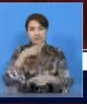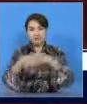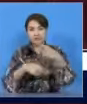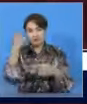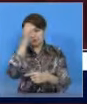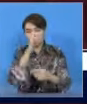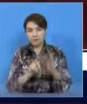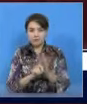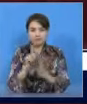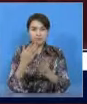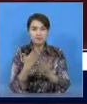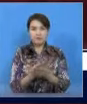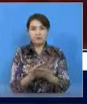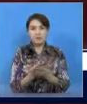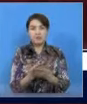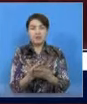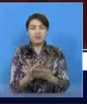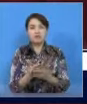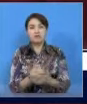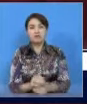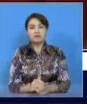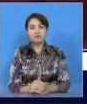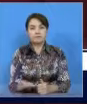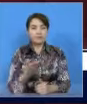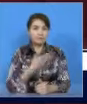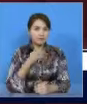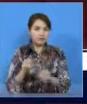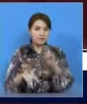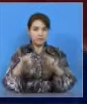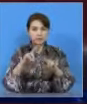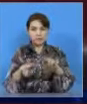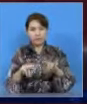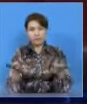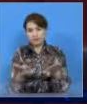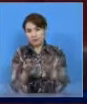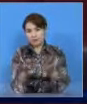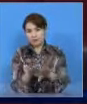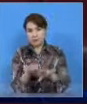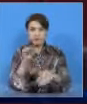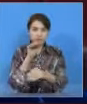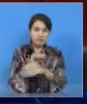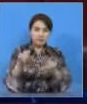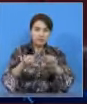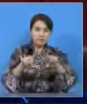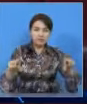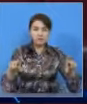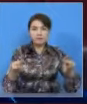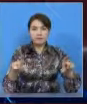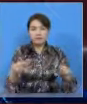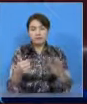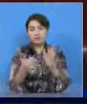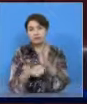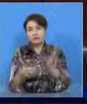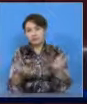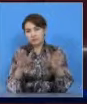заявиться. И с начала Нового года мы будем там строить точно такую же пристройку на 600